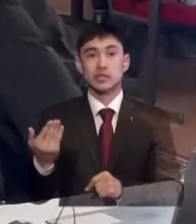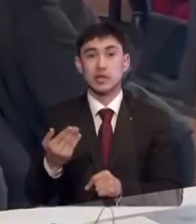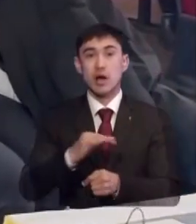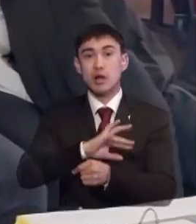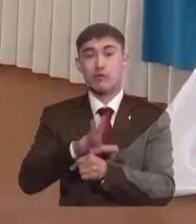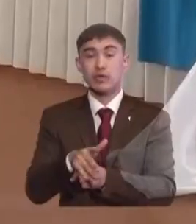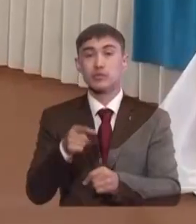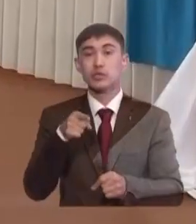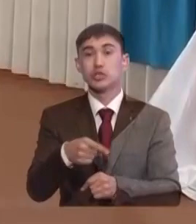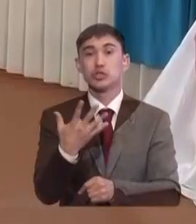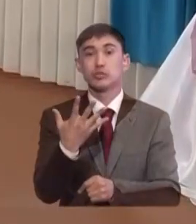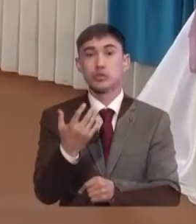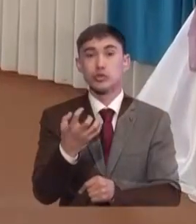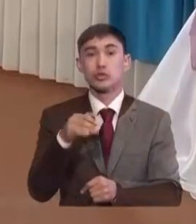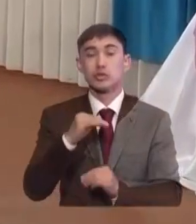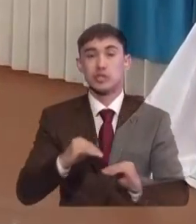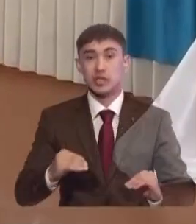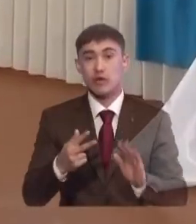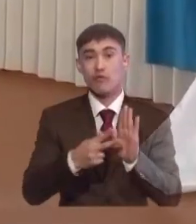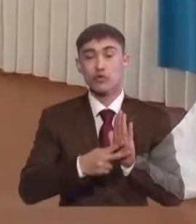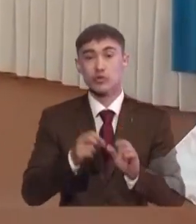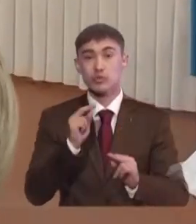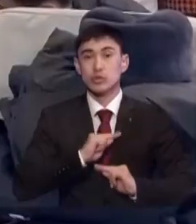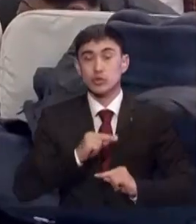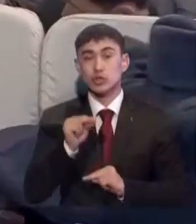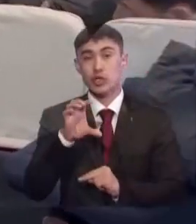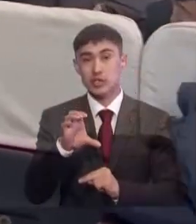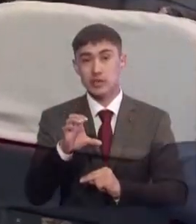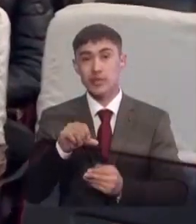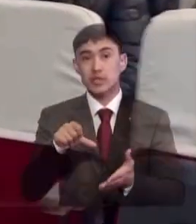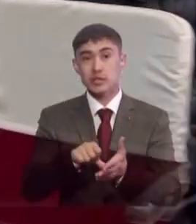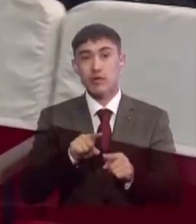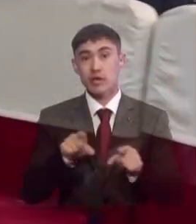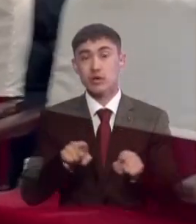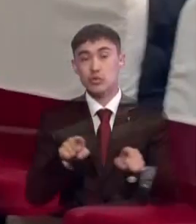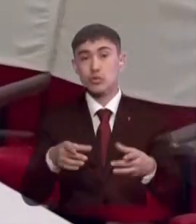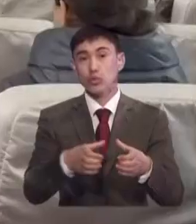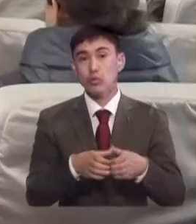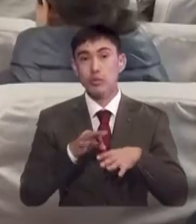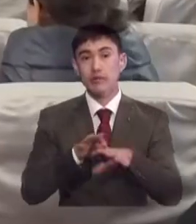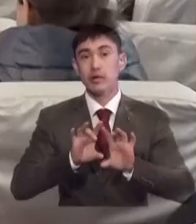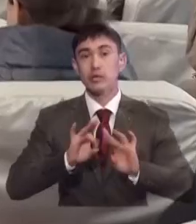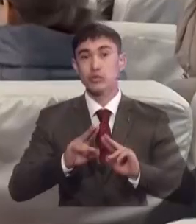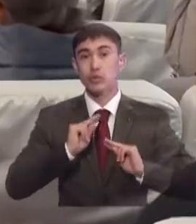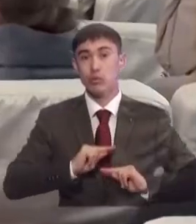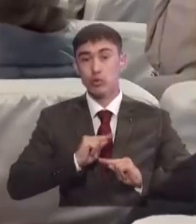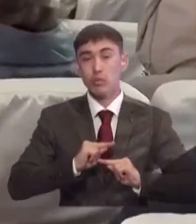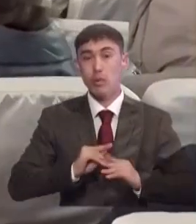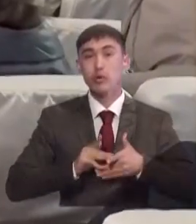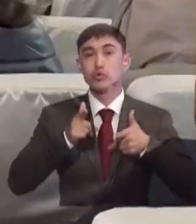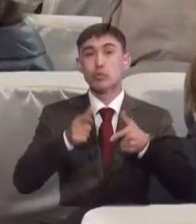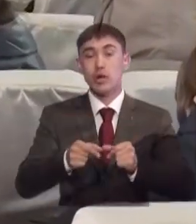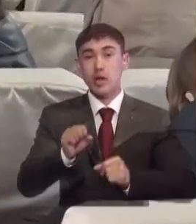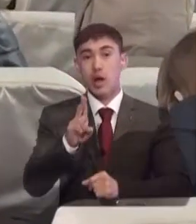охватом около 1500 школьников – 8 сотрудников ЧС в составе агитационной группы провели разъяснительную работу по